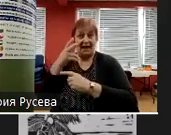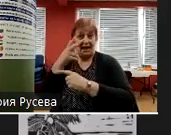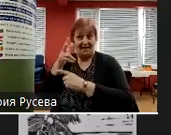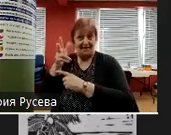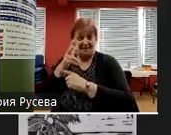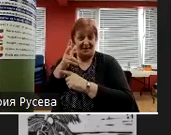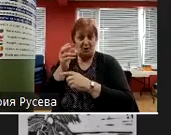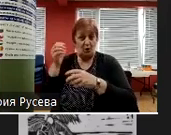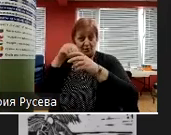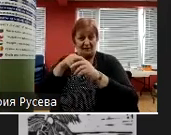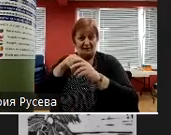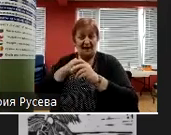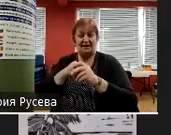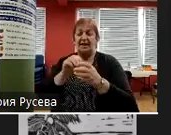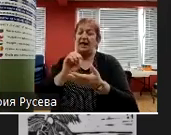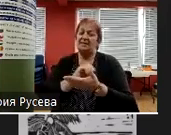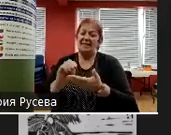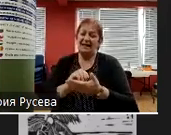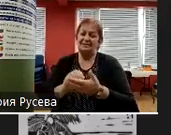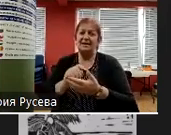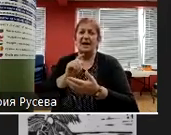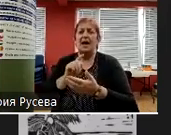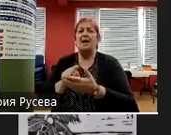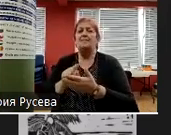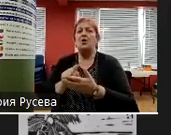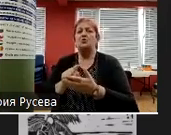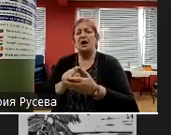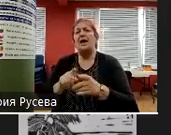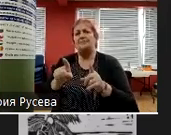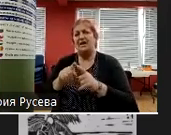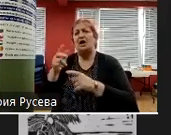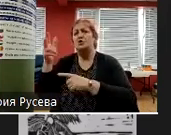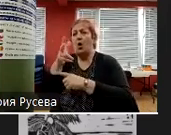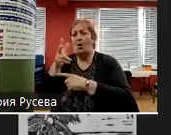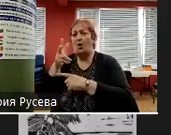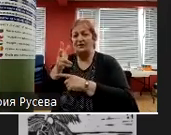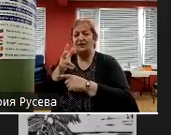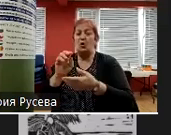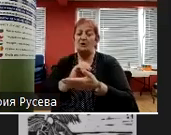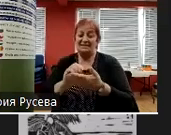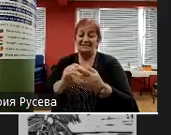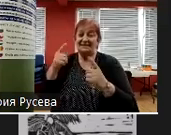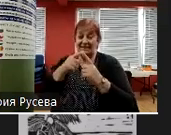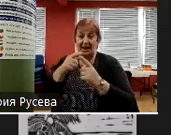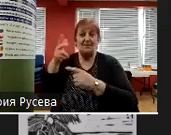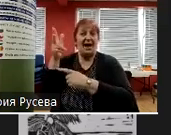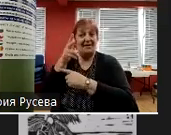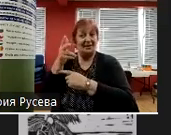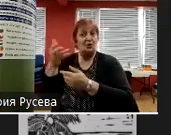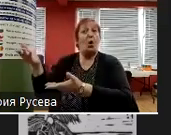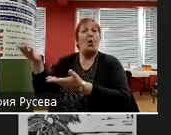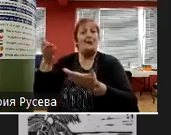поканата да бъде с текст, може и като видео дали с текст към видео